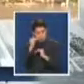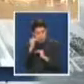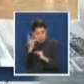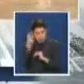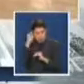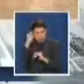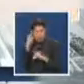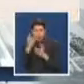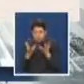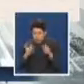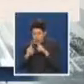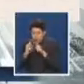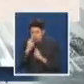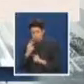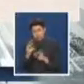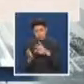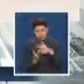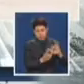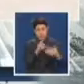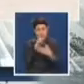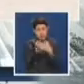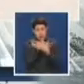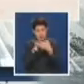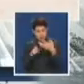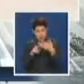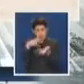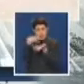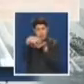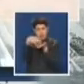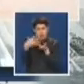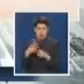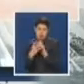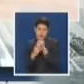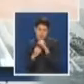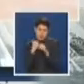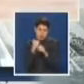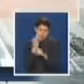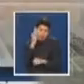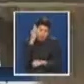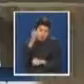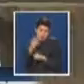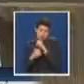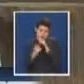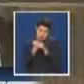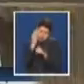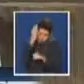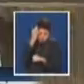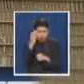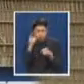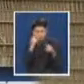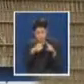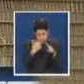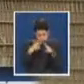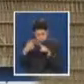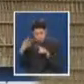ค่ะขอไปที่การเลือกตั้งที่ท่านนายกได้พูดเอาไว้นะคะว่าปีหน้าต้นปีกลางปีปลายปียังไงคะ ยังไม่ทราบเล